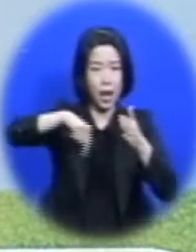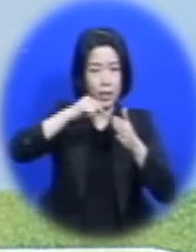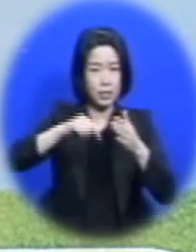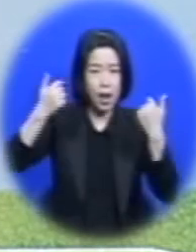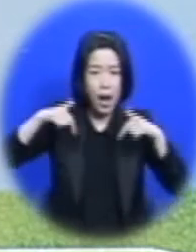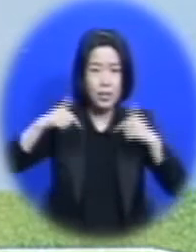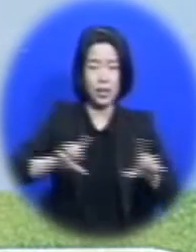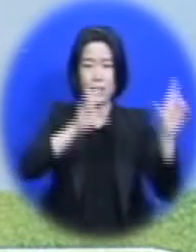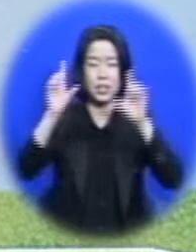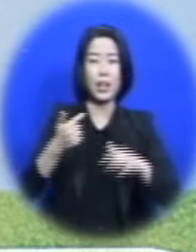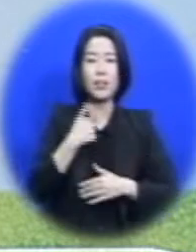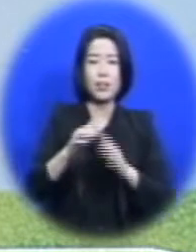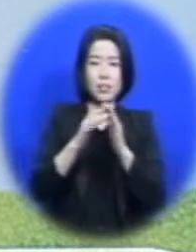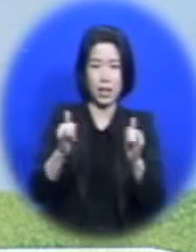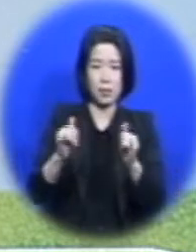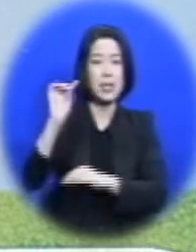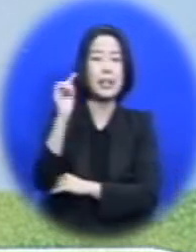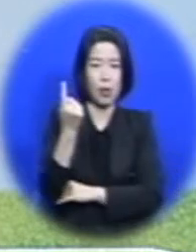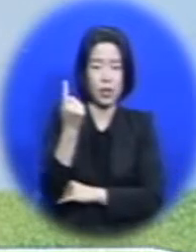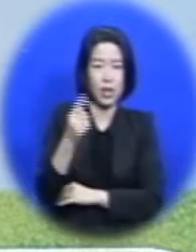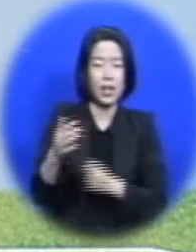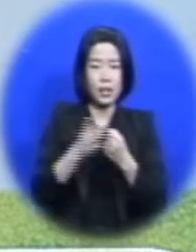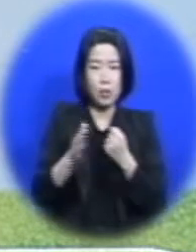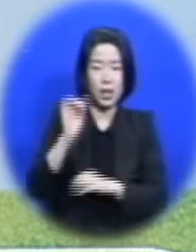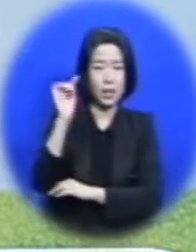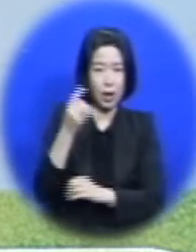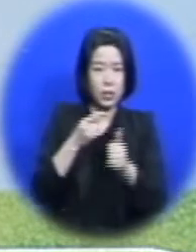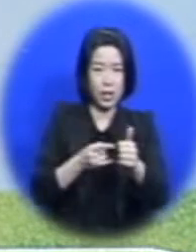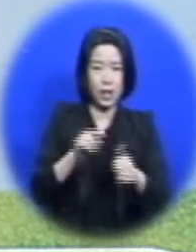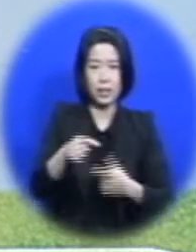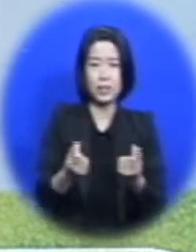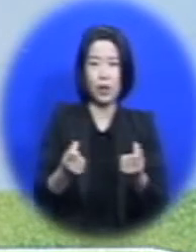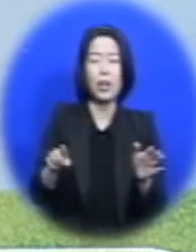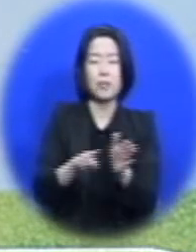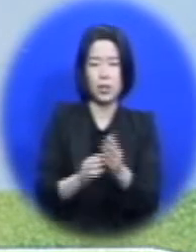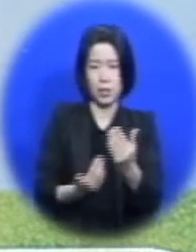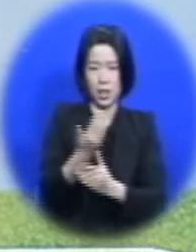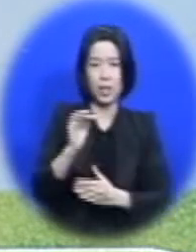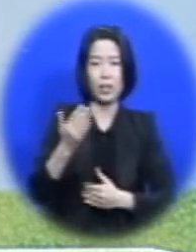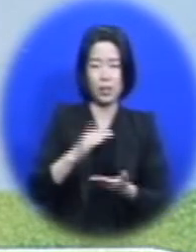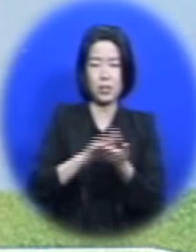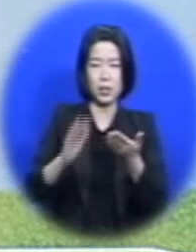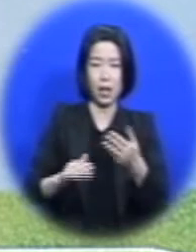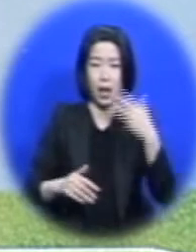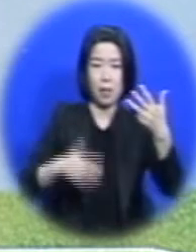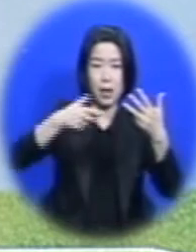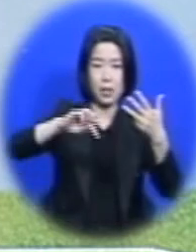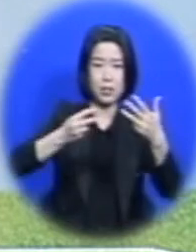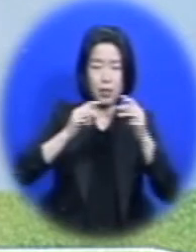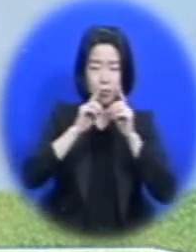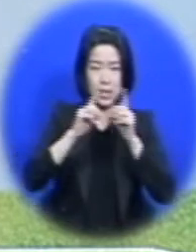늘 살았던 사람이 다윗이 였고 그래서 다 위 되게 그런 믿음이 생겼던 거에요 8절 말씀에 보면